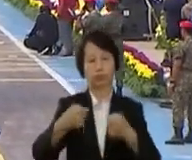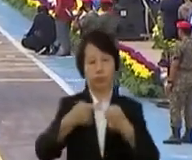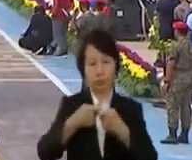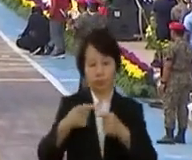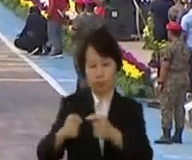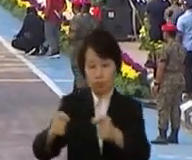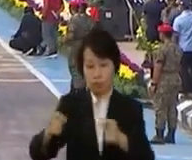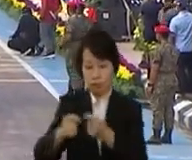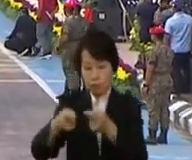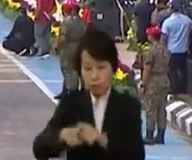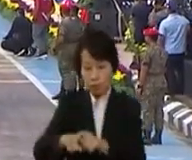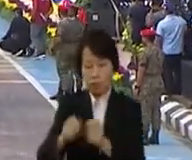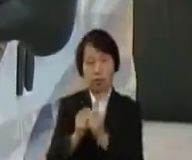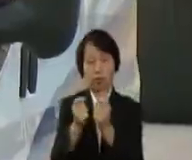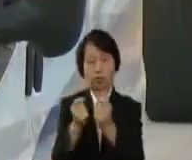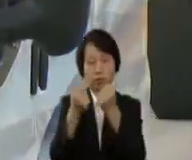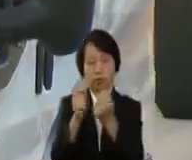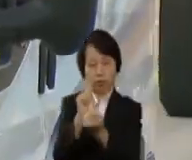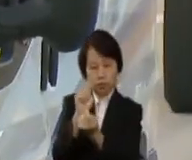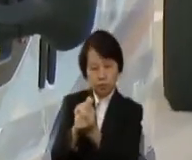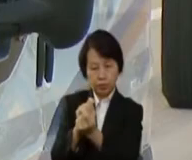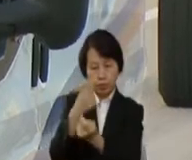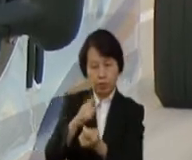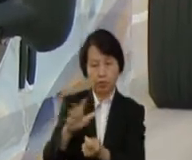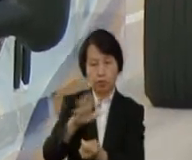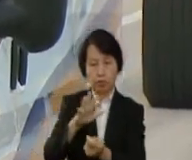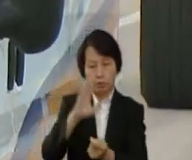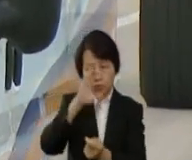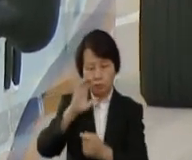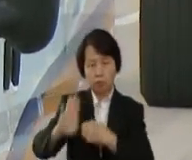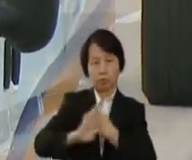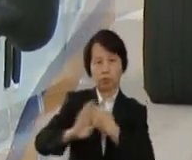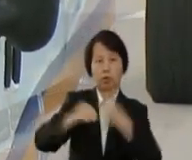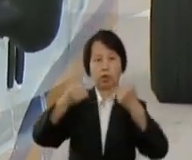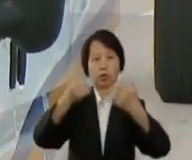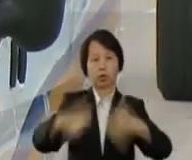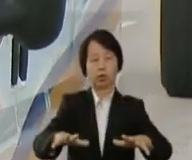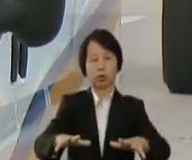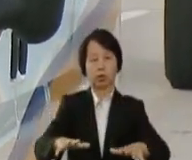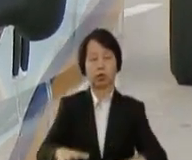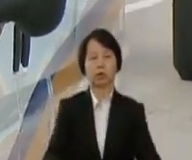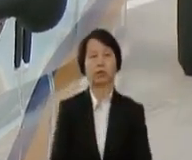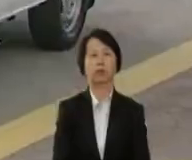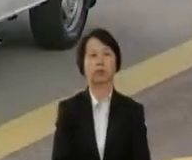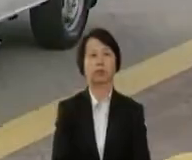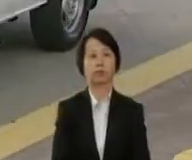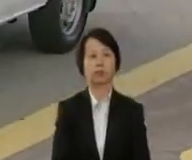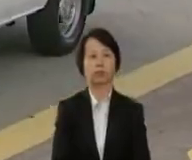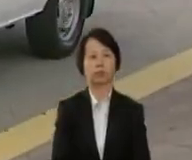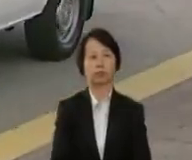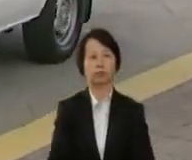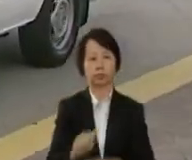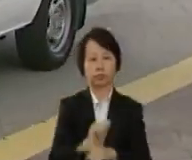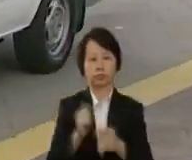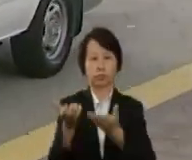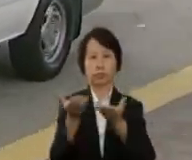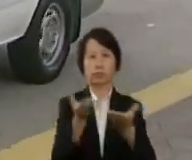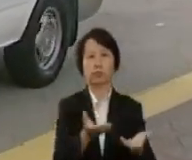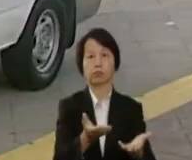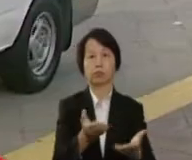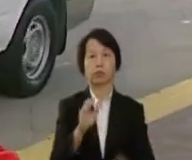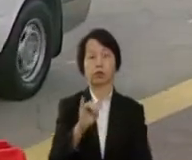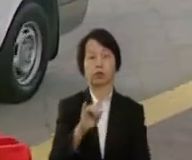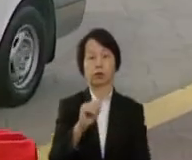tempat kejadian dengan lebih cepat dan tepat bagi mengurangkan risiko kehilangan bukti. AMA Personal Carrier